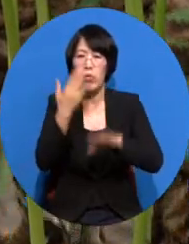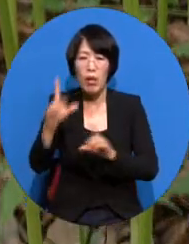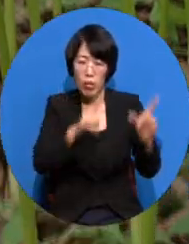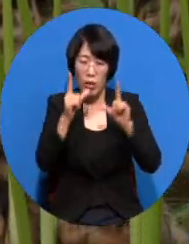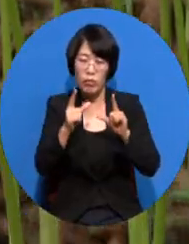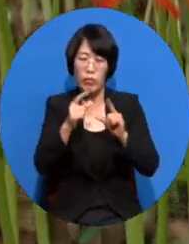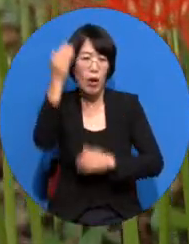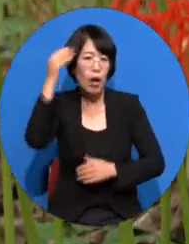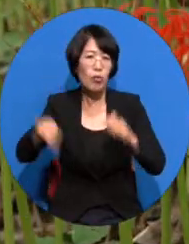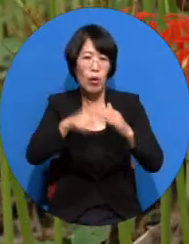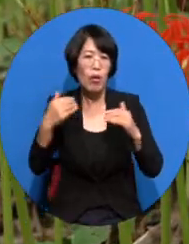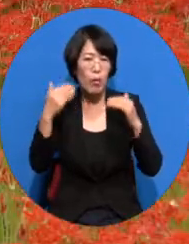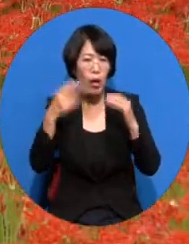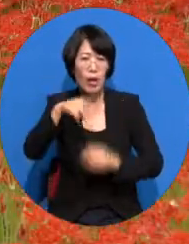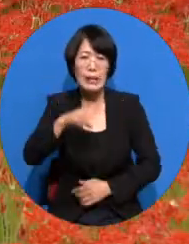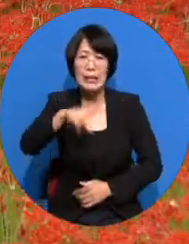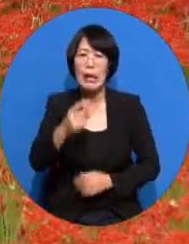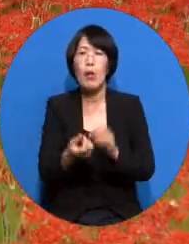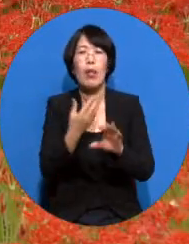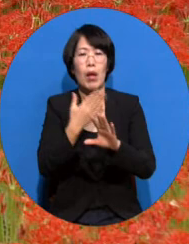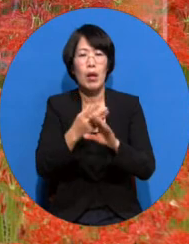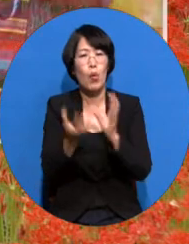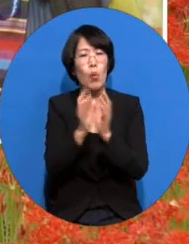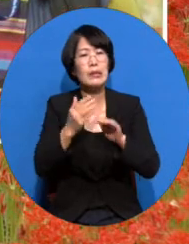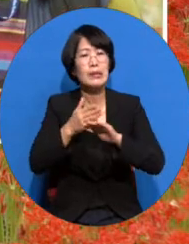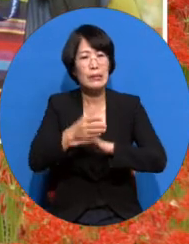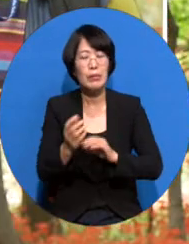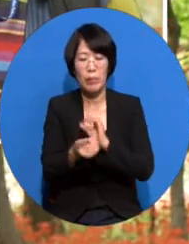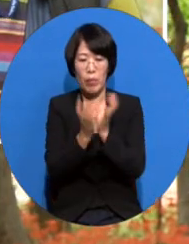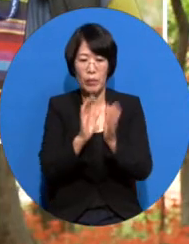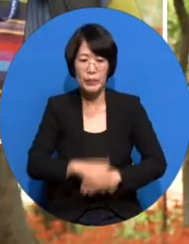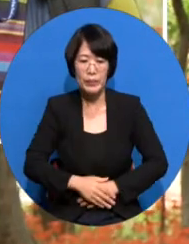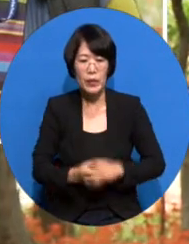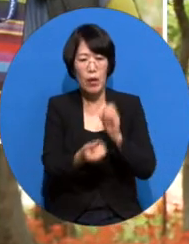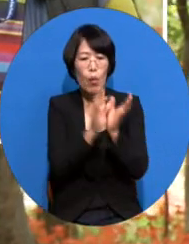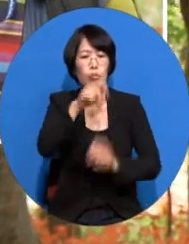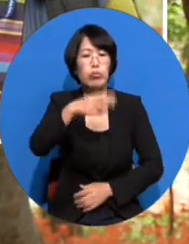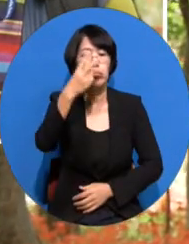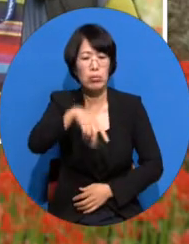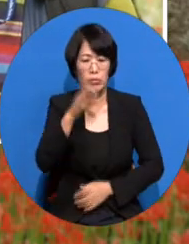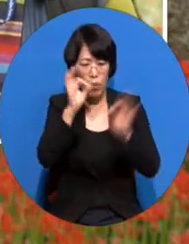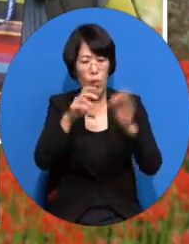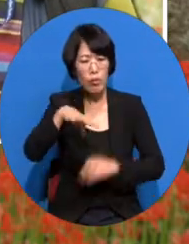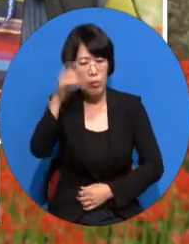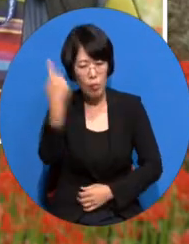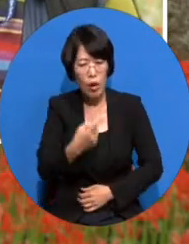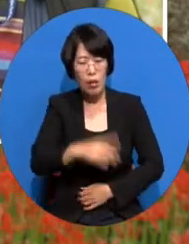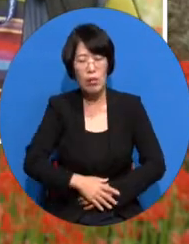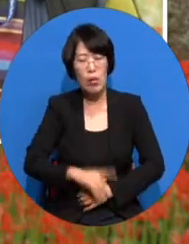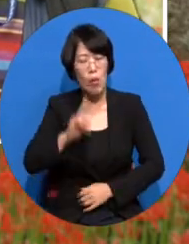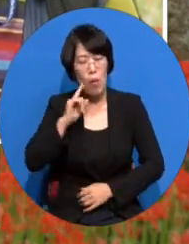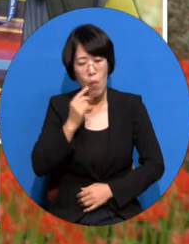우리나라 토종 상사와 다르게 꽃이 늦게 핍니다. 꽃무릇을 보러 처음 왔습니다. 왔는데